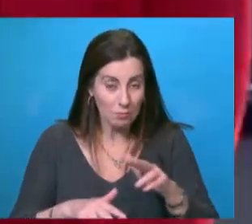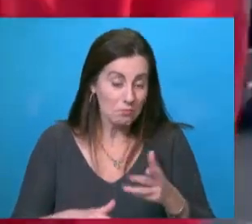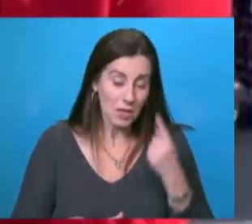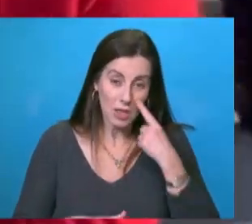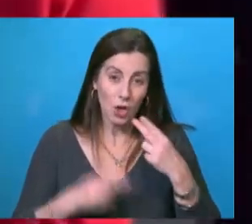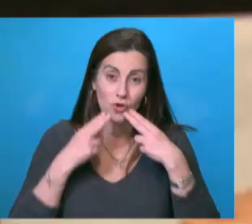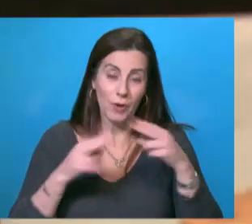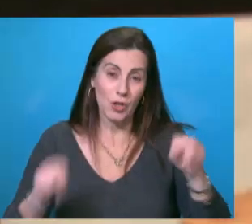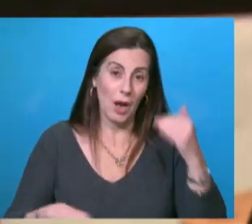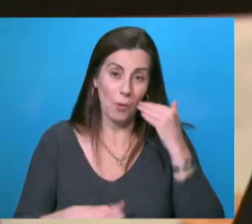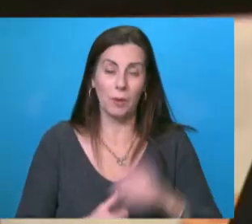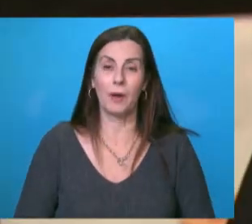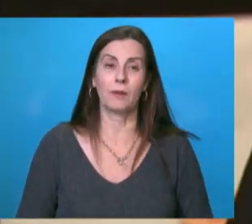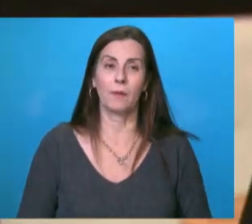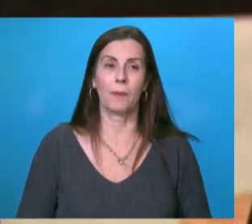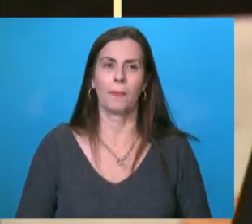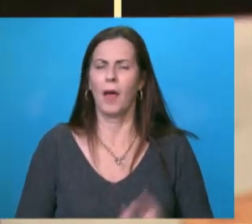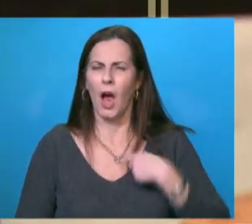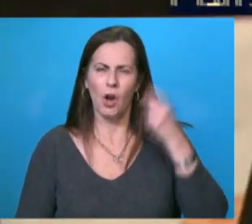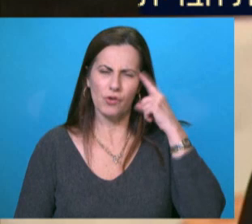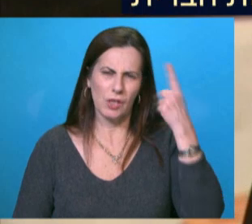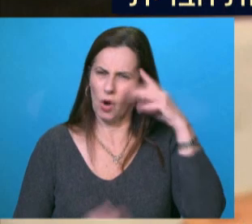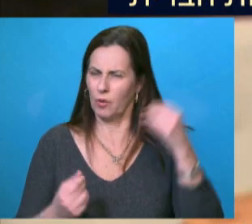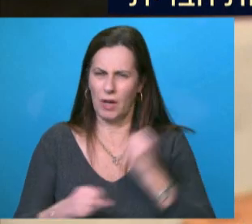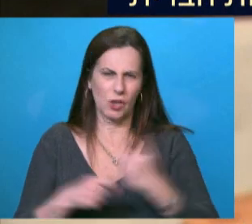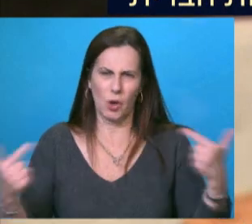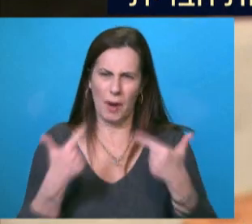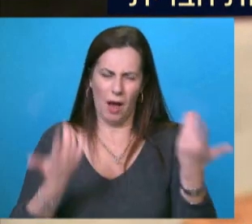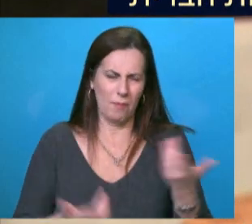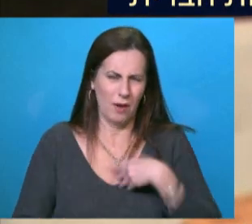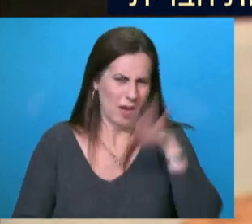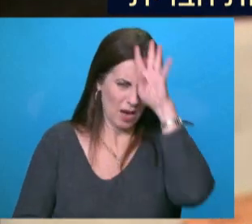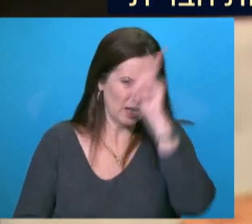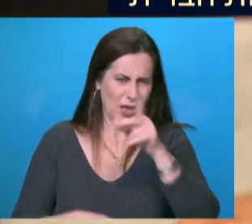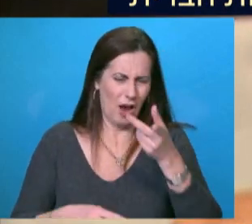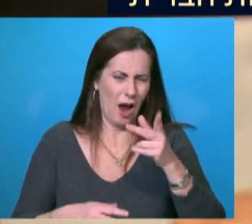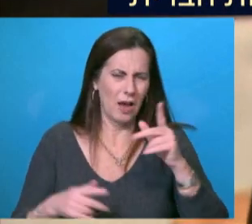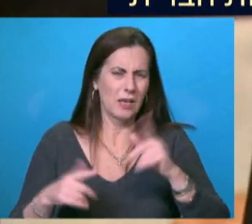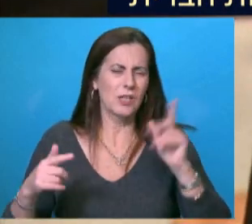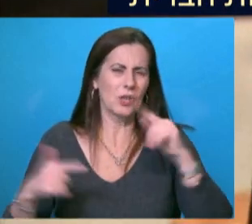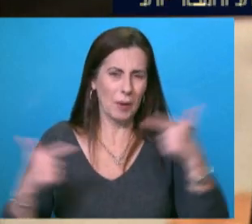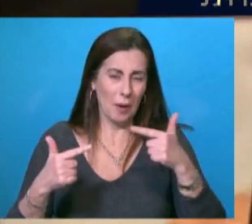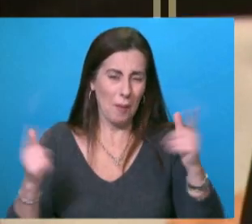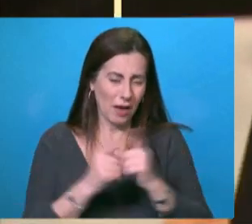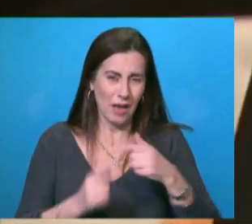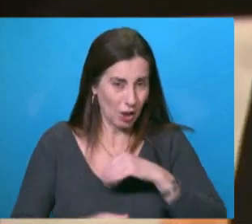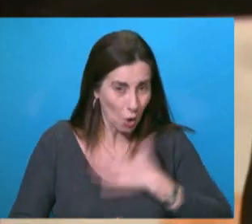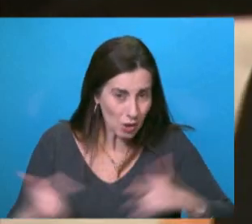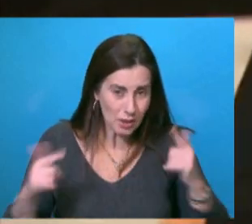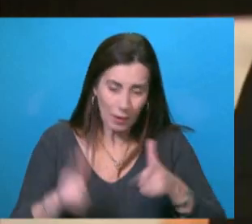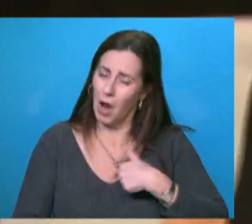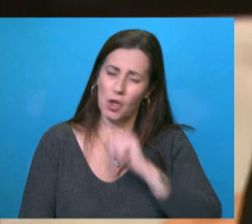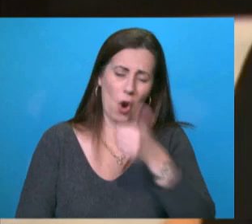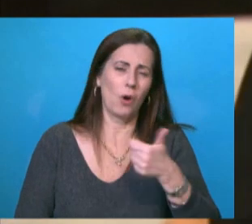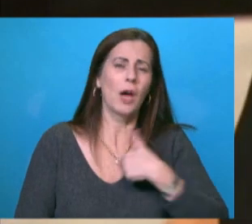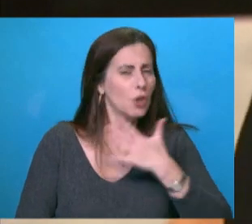טראמפ. I don't think that would be a good idea for Iran. It wouldn't last very long. Do I want to know? I want to have